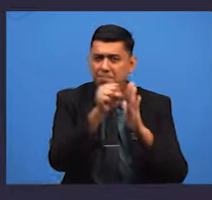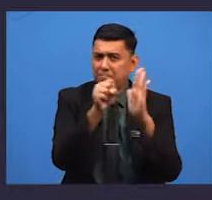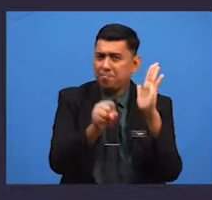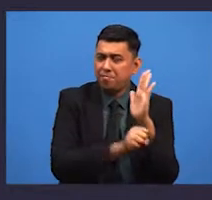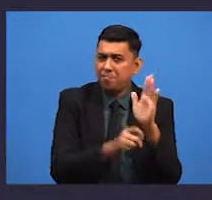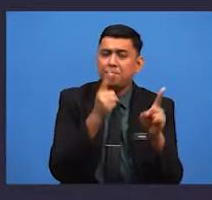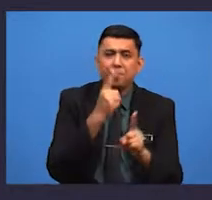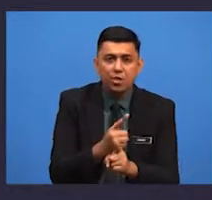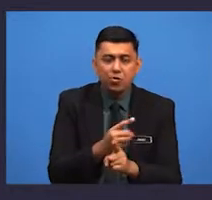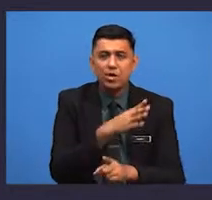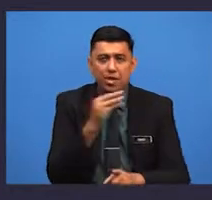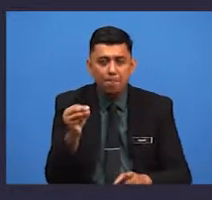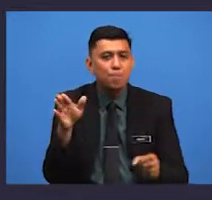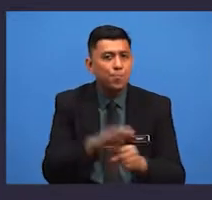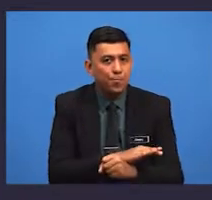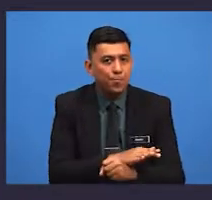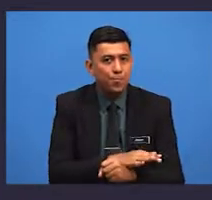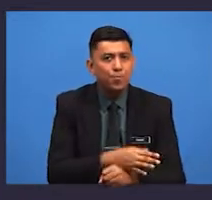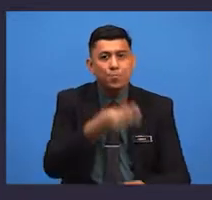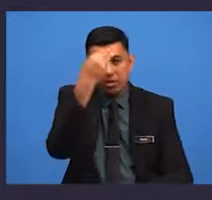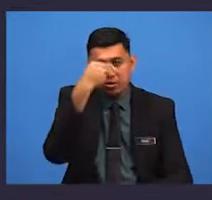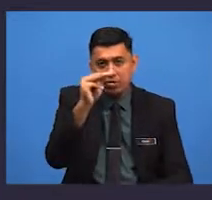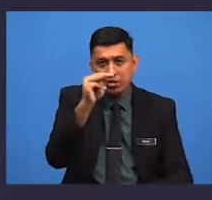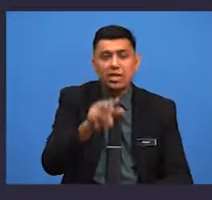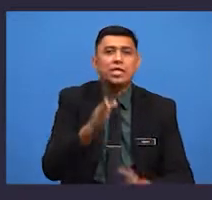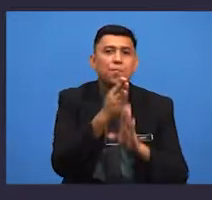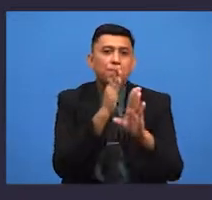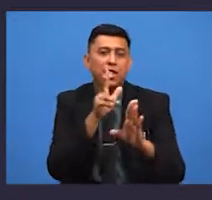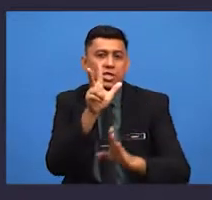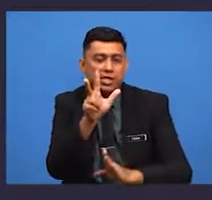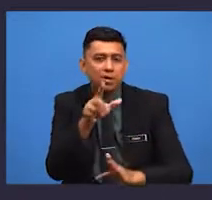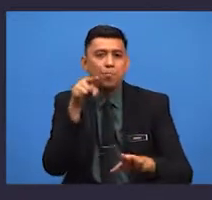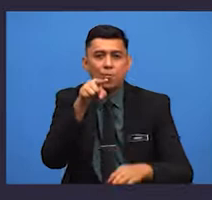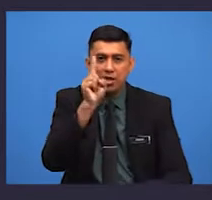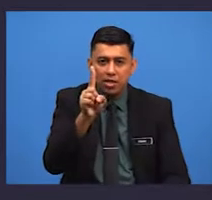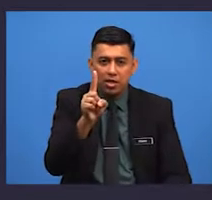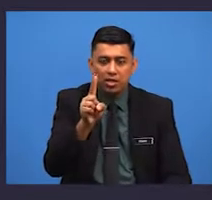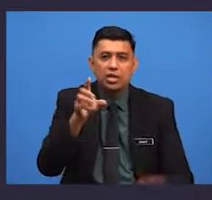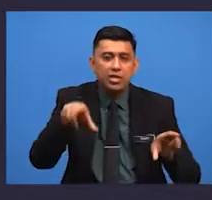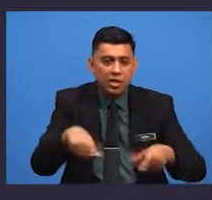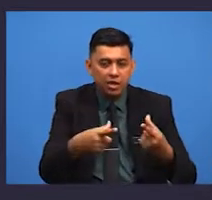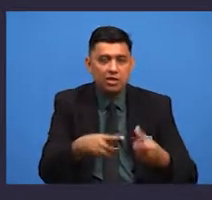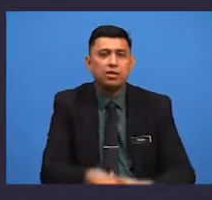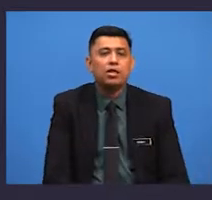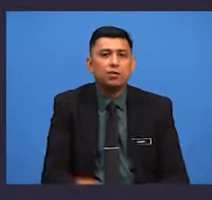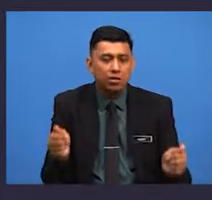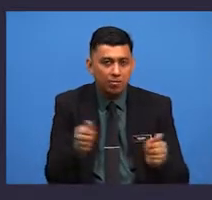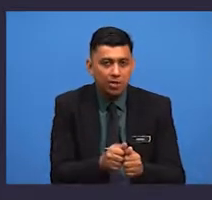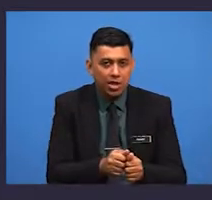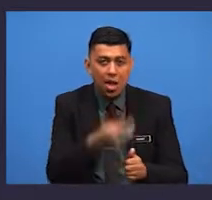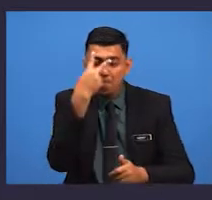Sekiranya syarat benar dan dipenuhi, maka baris 3.1 akan